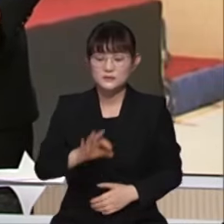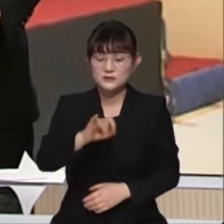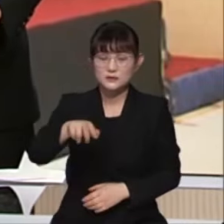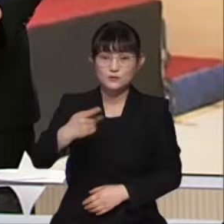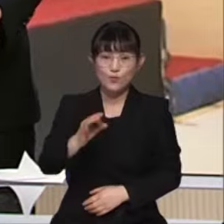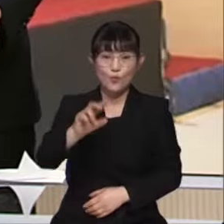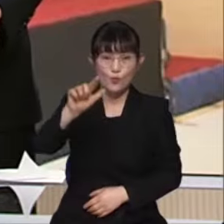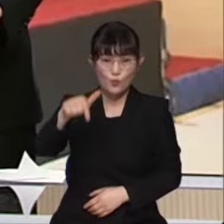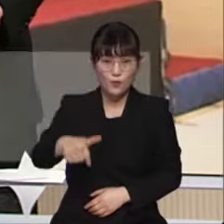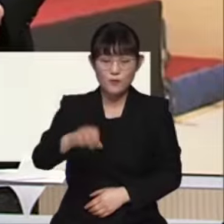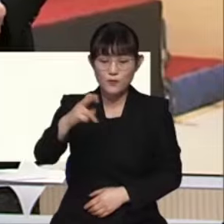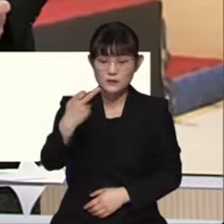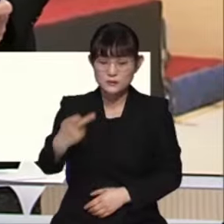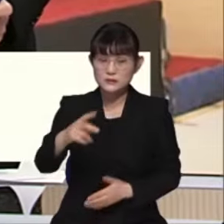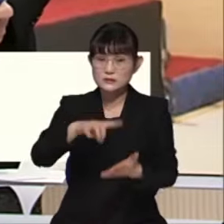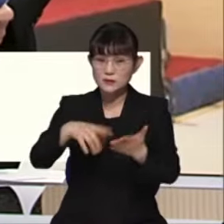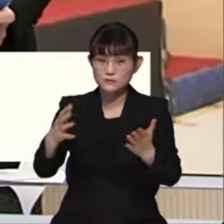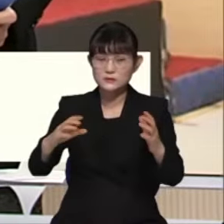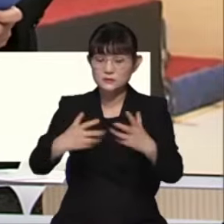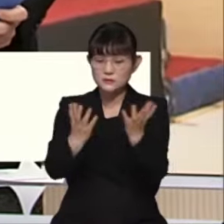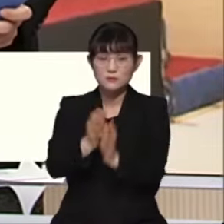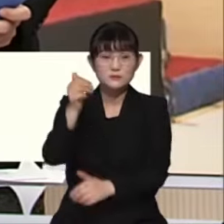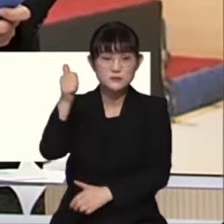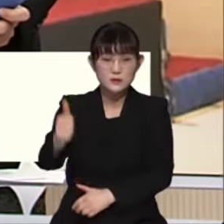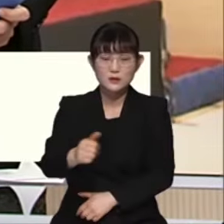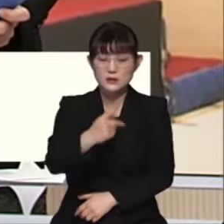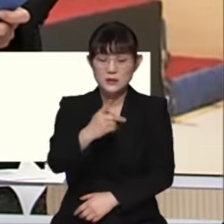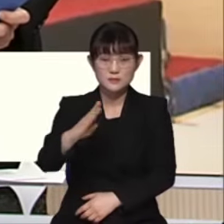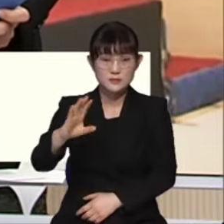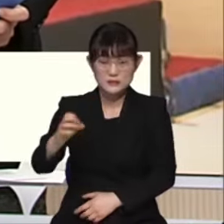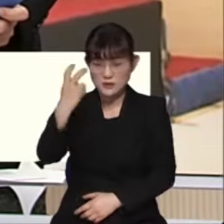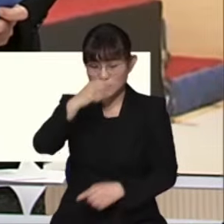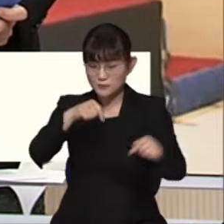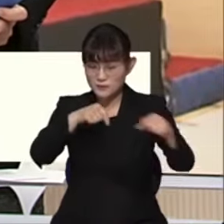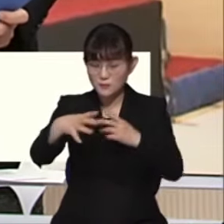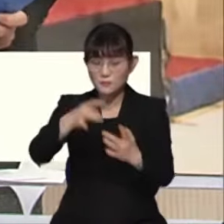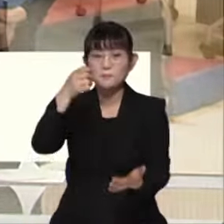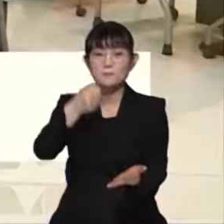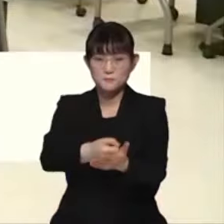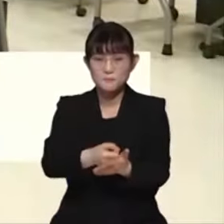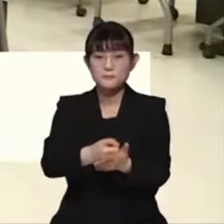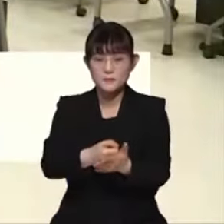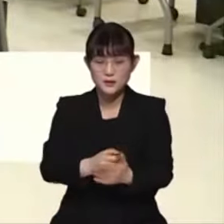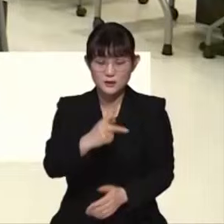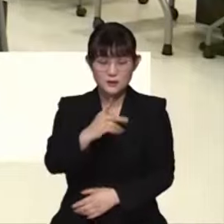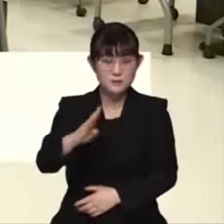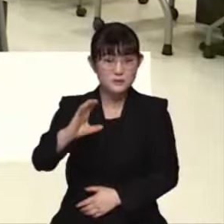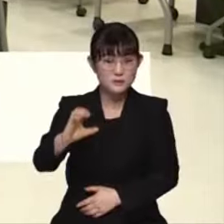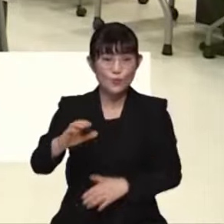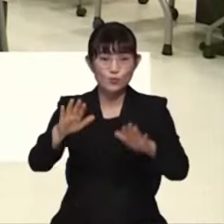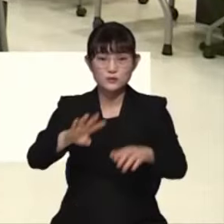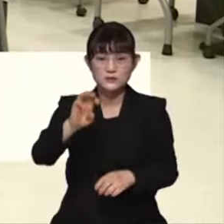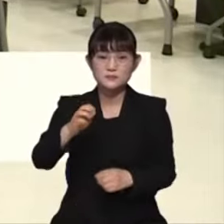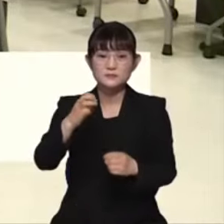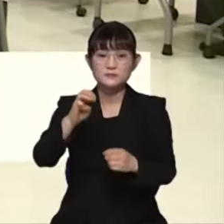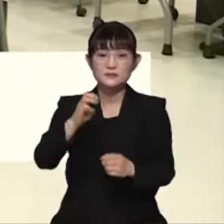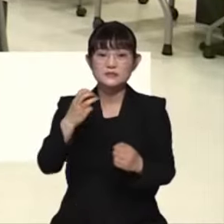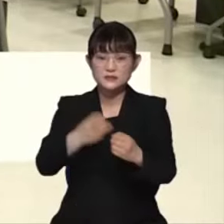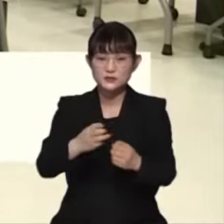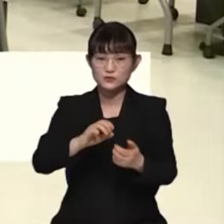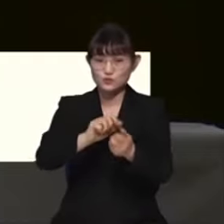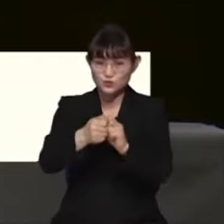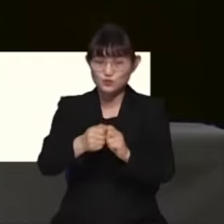이종학 전 광주 광산세무서장이 KBC 광주방송 감사로 선임됐습니다. KBC는 오늘 제30기 주주총회를